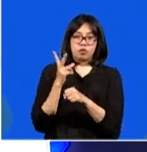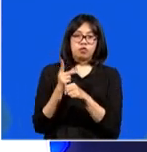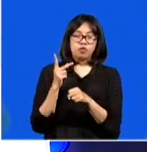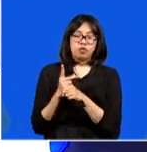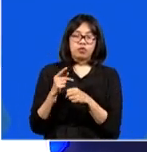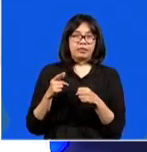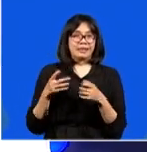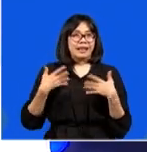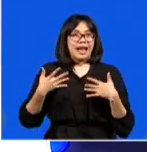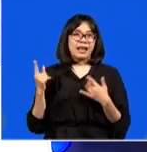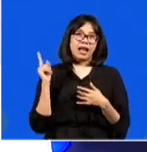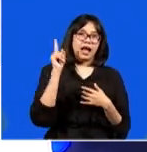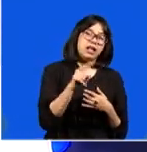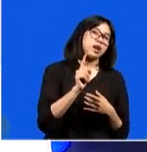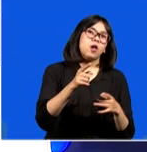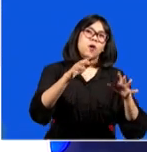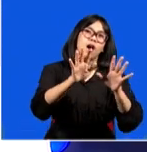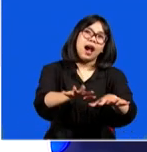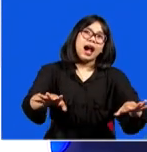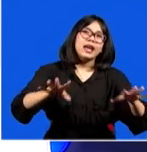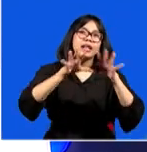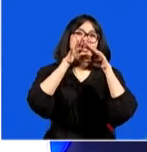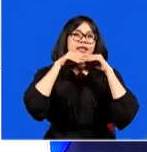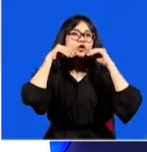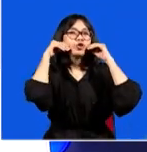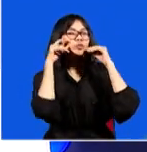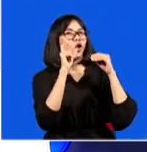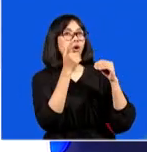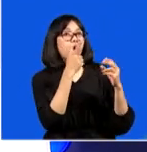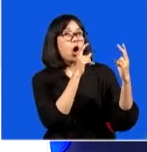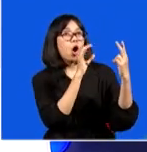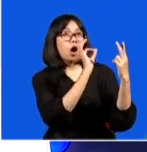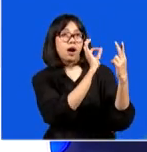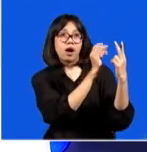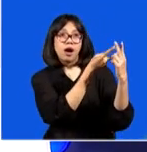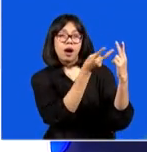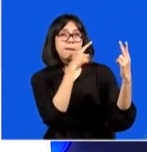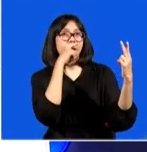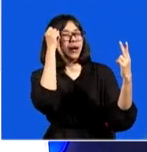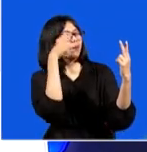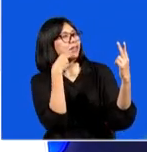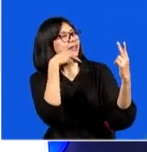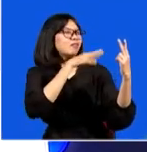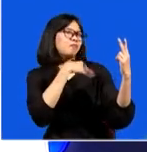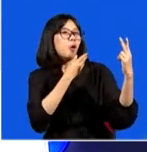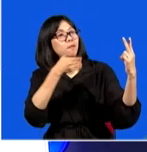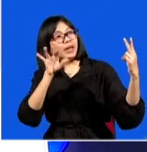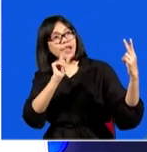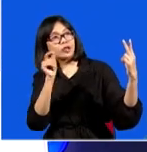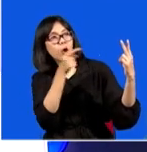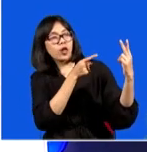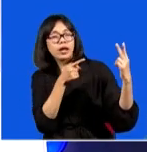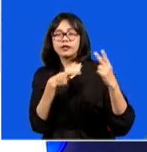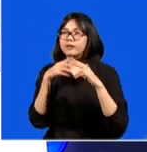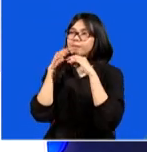ketika melihat senyum anak pamitan dengan orang tuanya dan orang tua tersenyum anaknya ke sekolah sesederhana